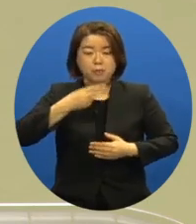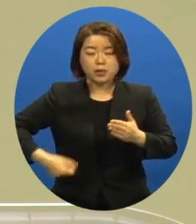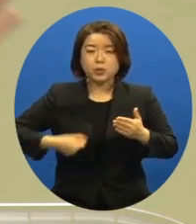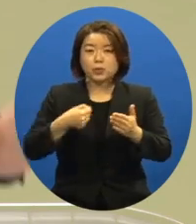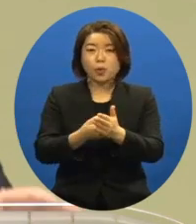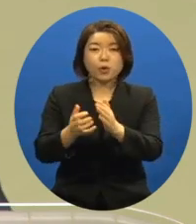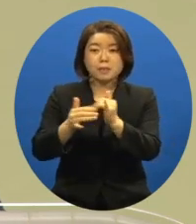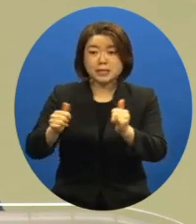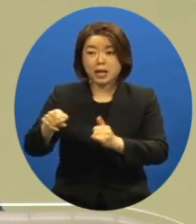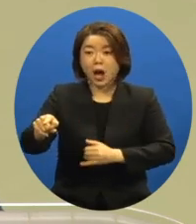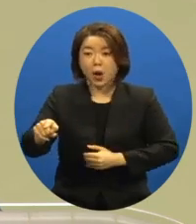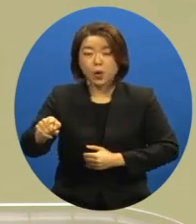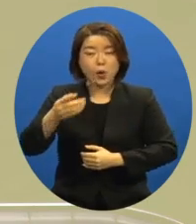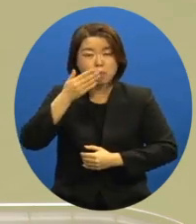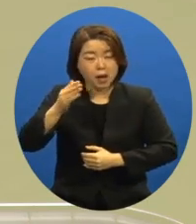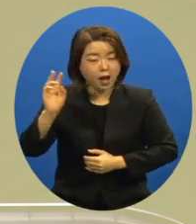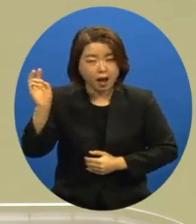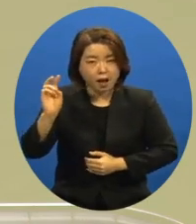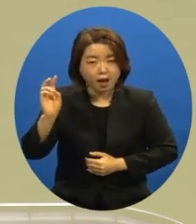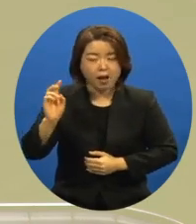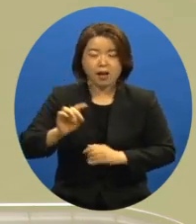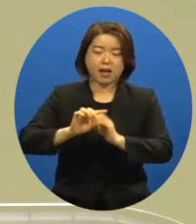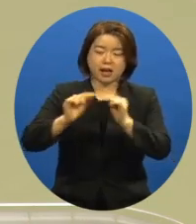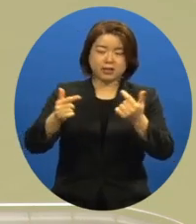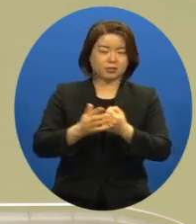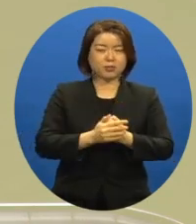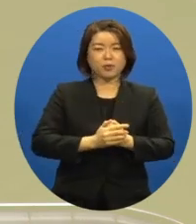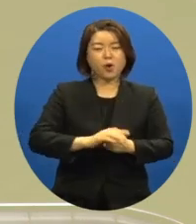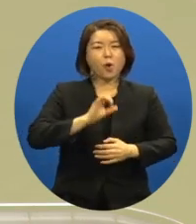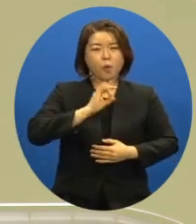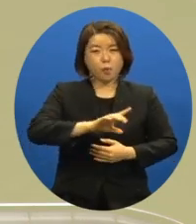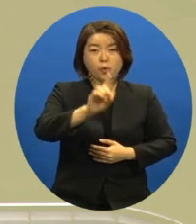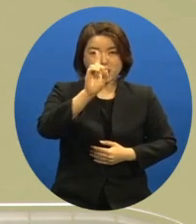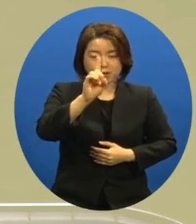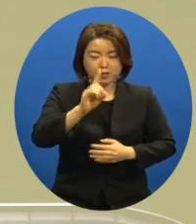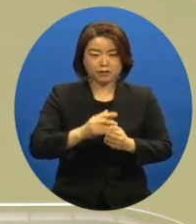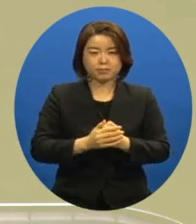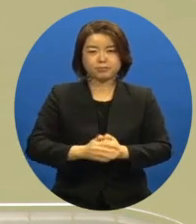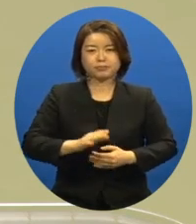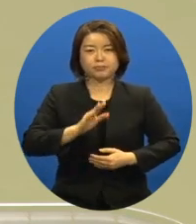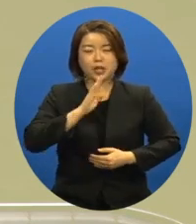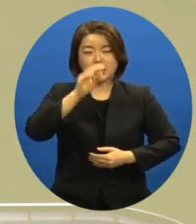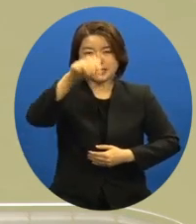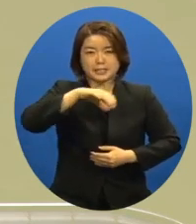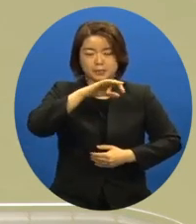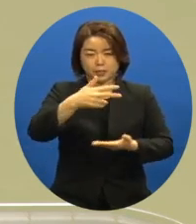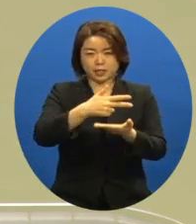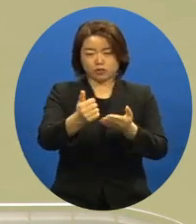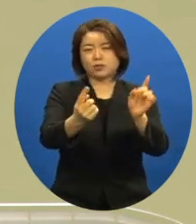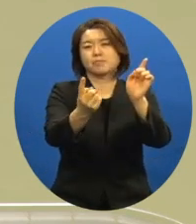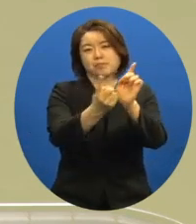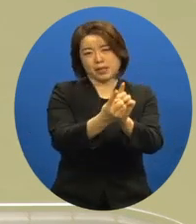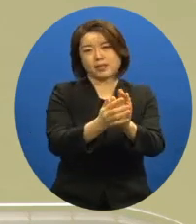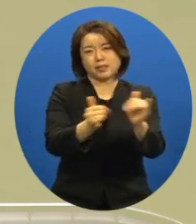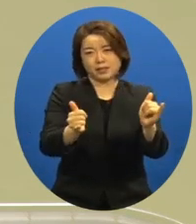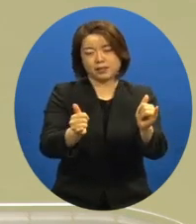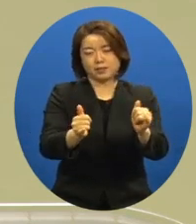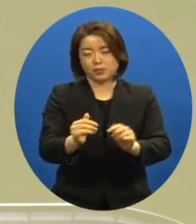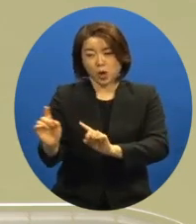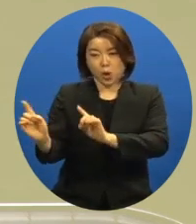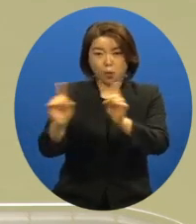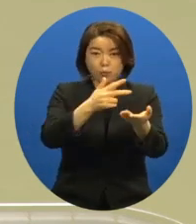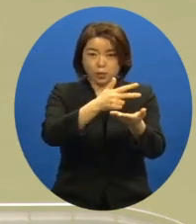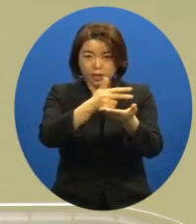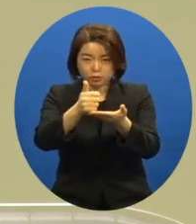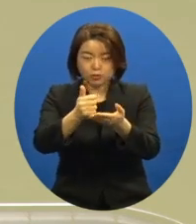사람이 하는 거 아닙니다. 오직 하나, 정말 십자가의 주님을 만난 사람, 부활의 주님을